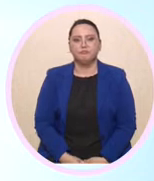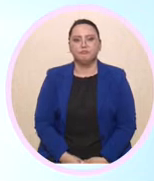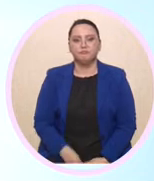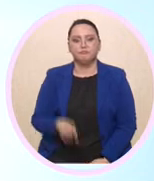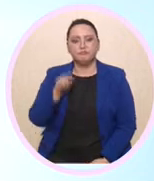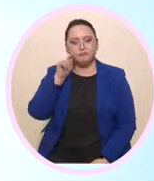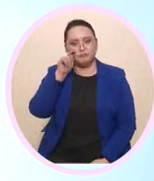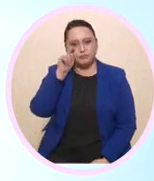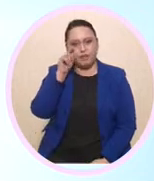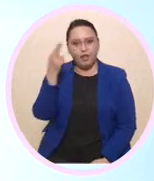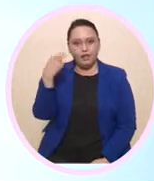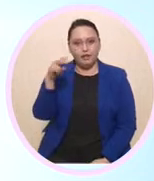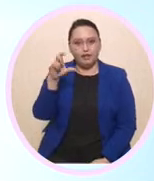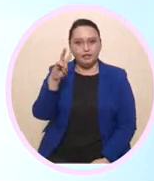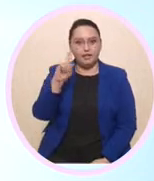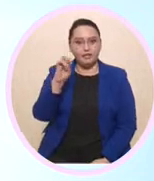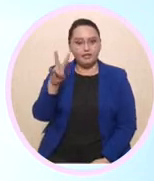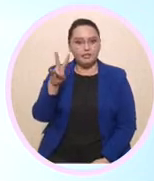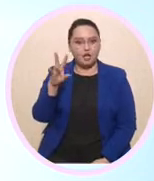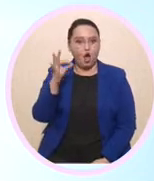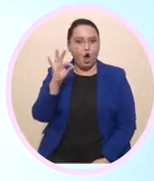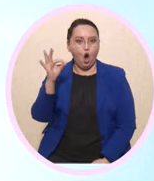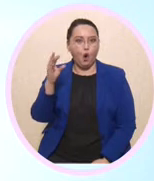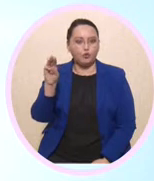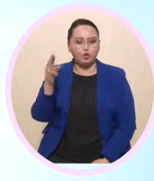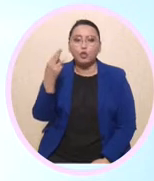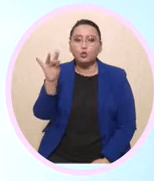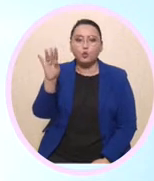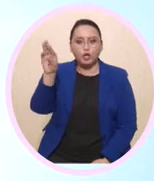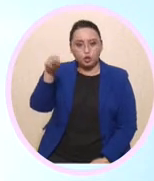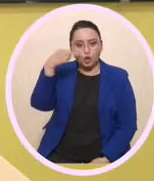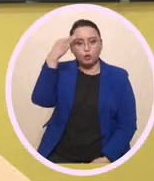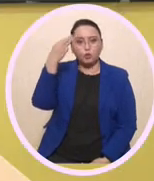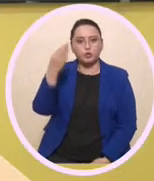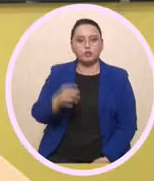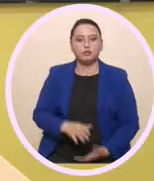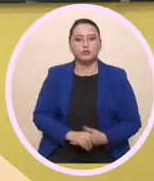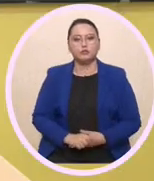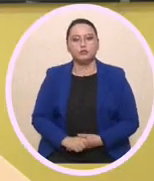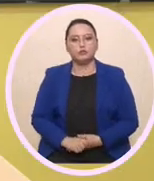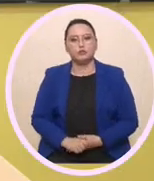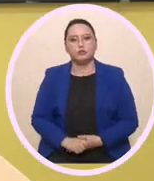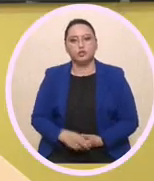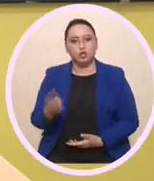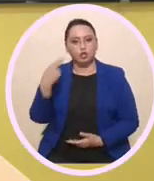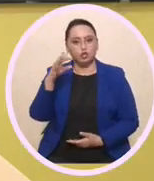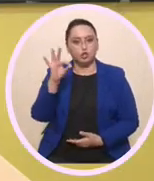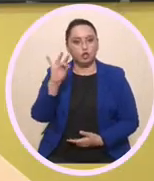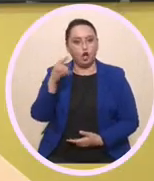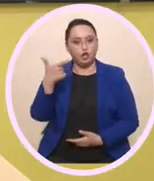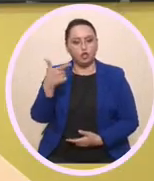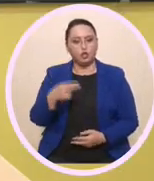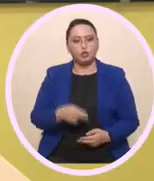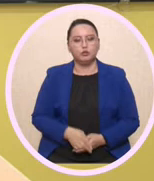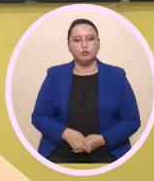За, дэнзэн өвгний дүрийг тодруулахад, дэнзэн өвгөн гэж яг ямар дүр юм бэ гэдгийг тодруулахад дөргийн дүр бол маш их